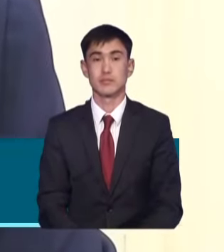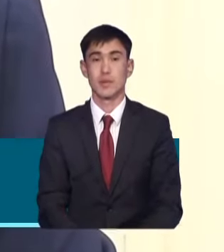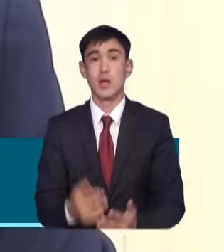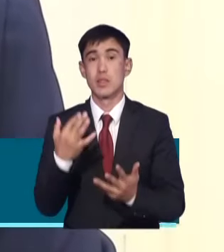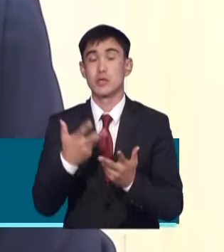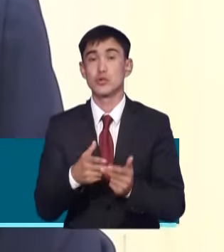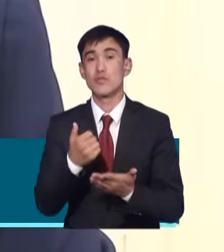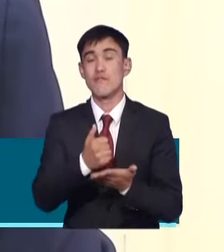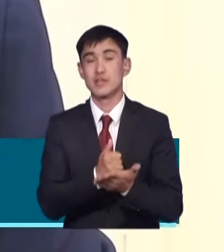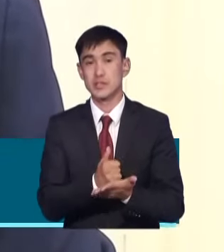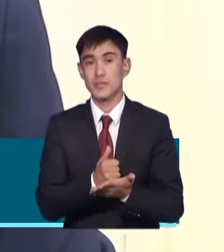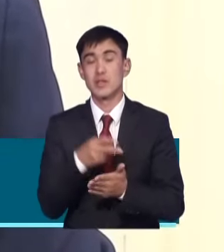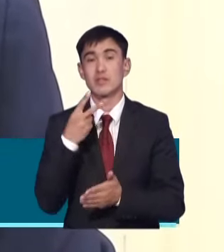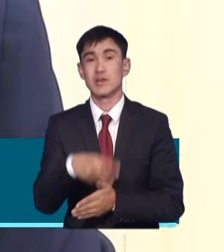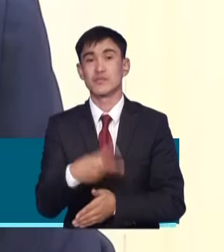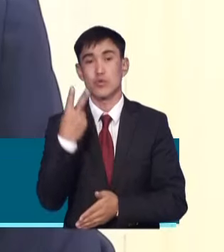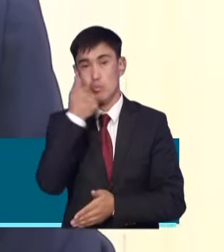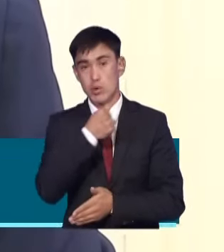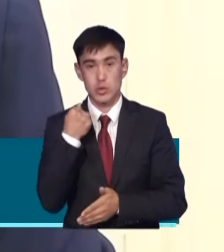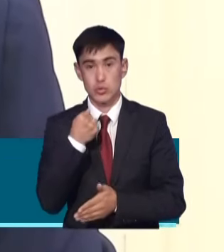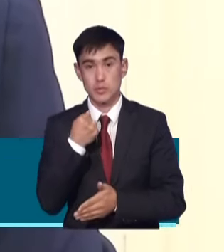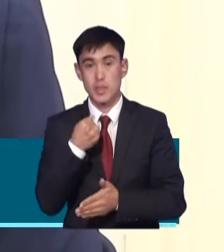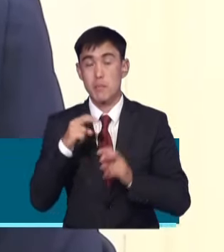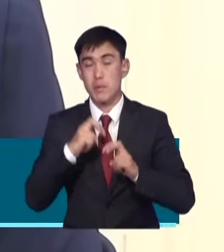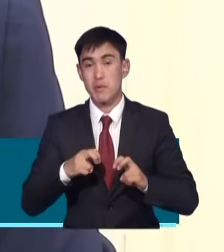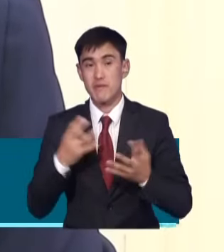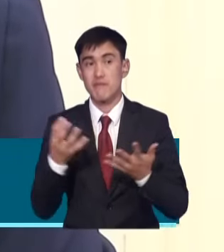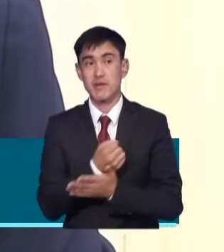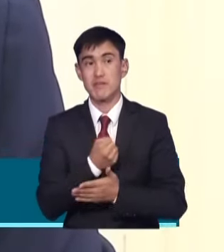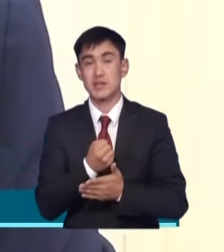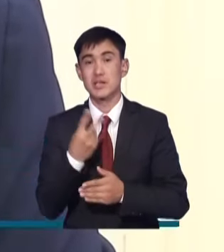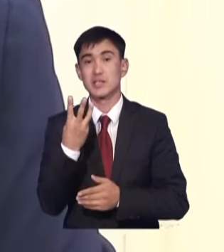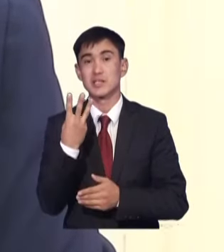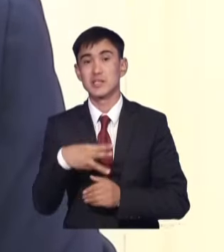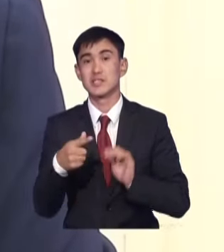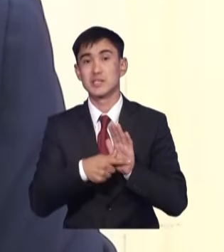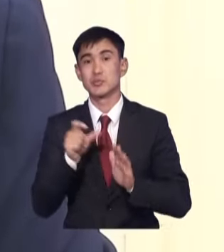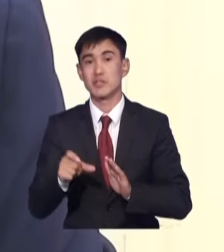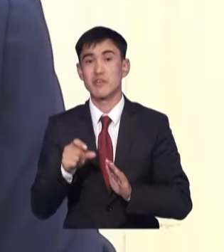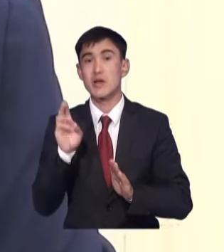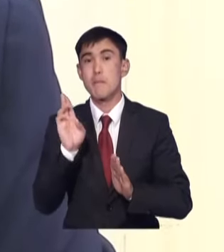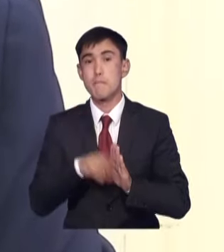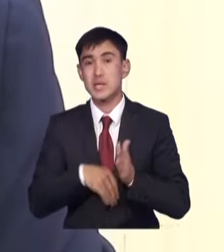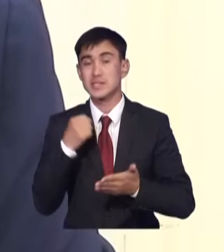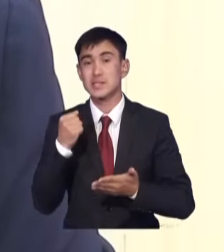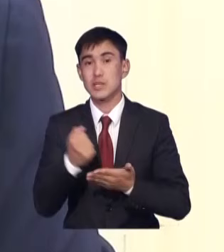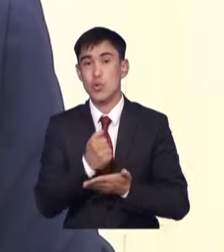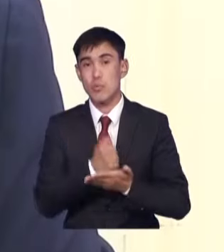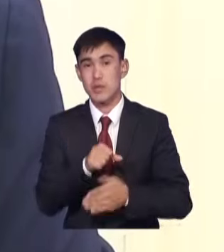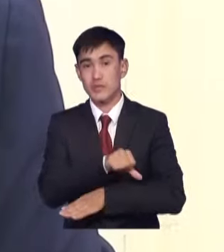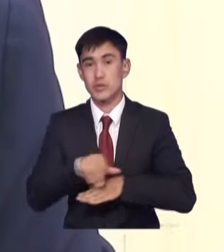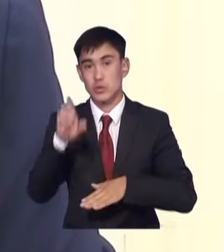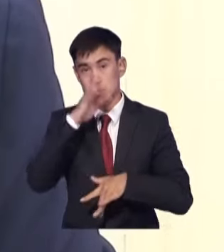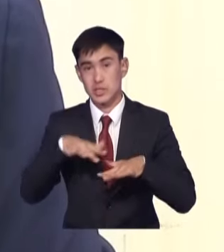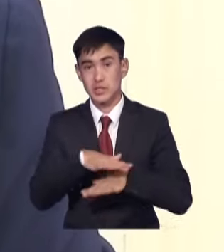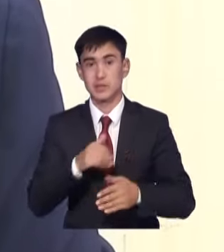насчёт виз в 2022 году при проверке были выявлены 37 человек без необходимых для пребывания на территории